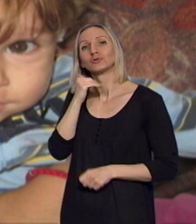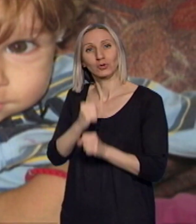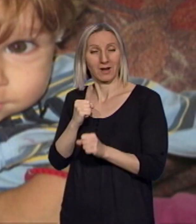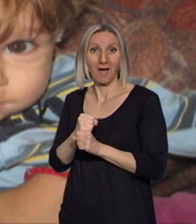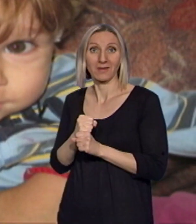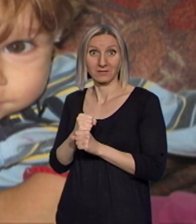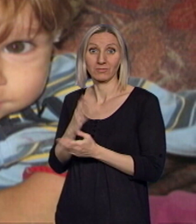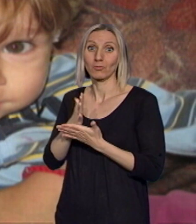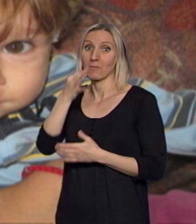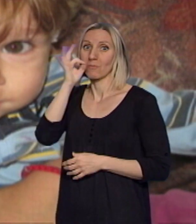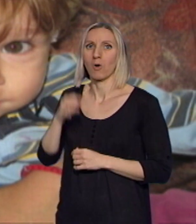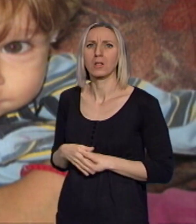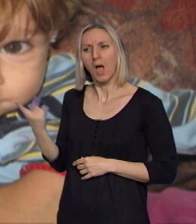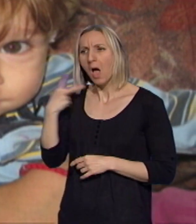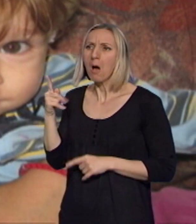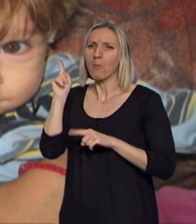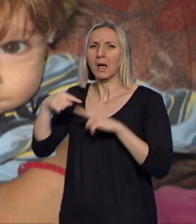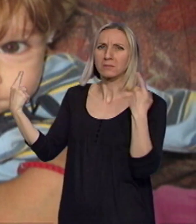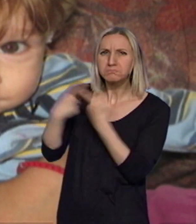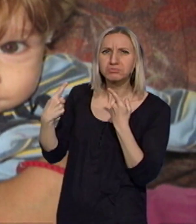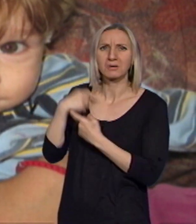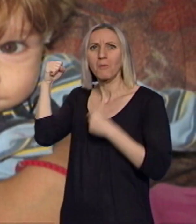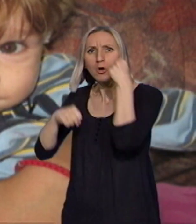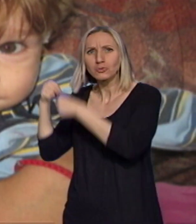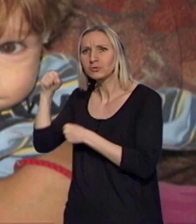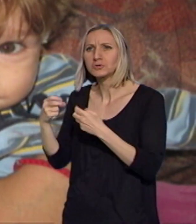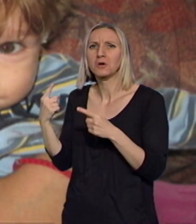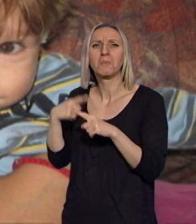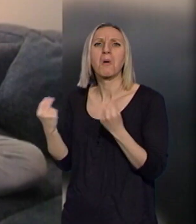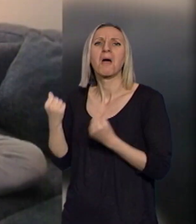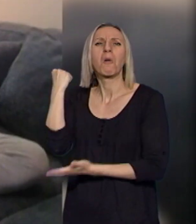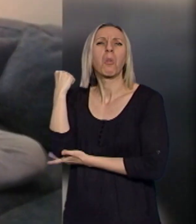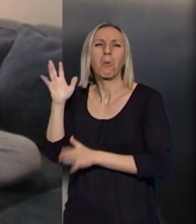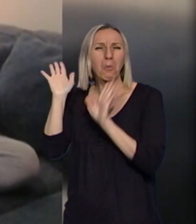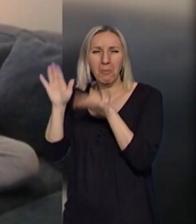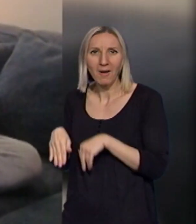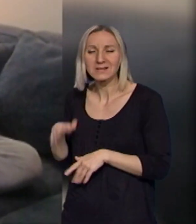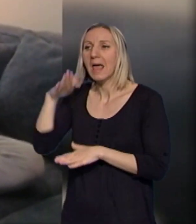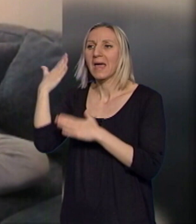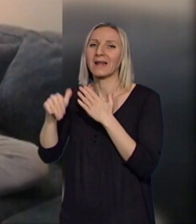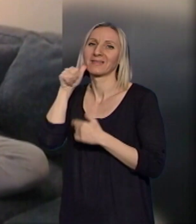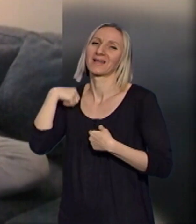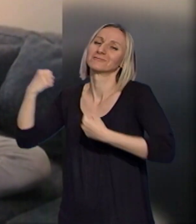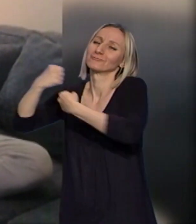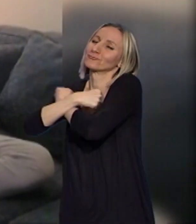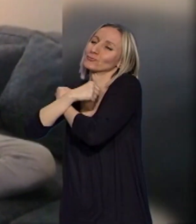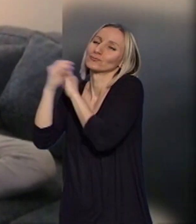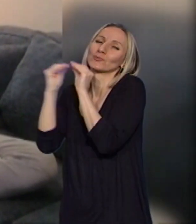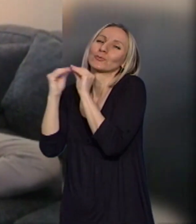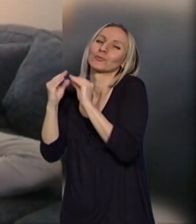Tića ponekad se potučemo, posvađamo se zbog neke gluposti, ali na kraju daja dođemo, zagrlimo jedan drug i